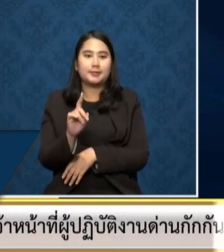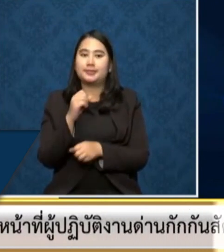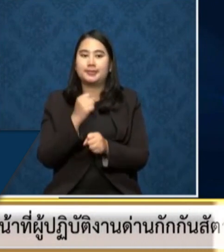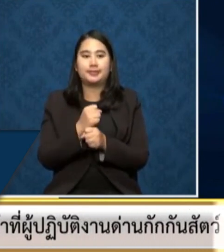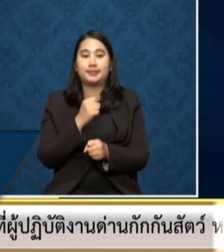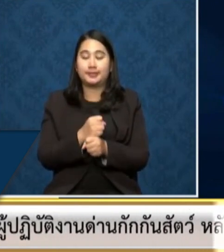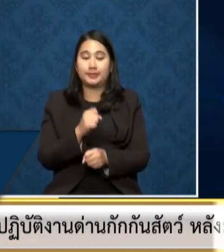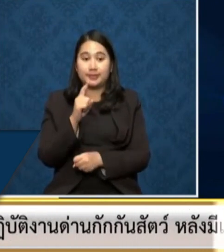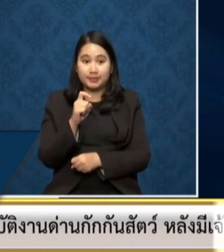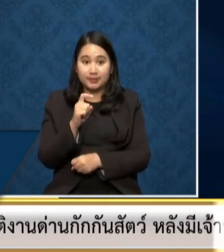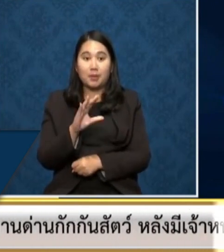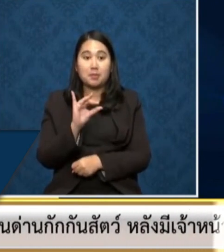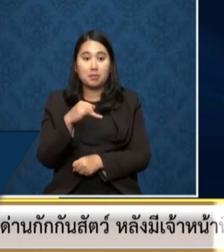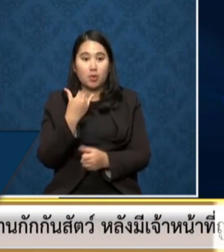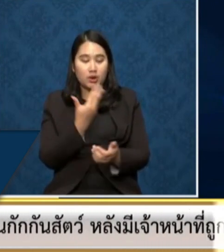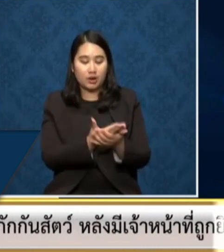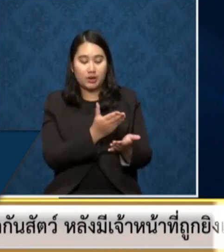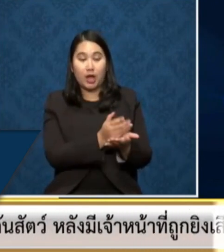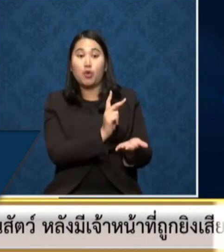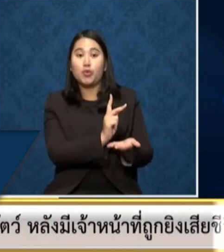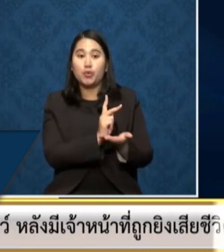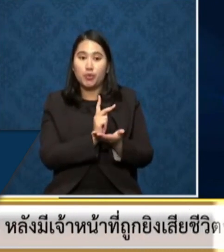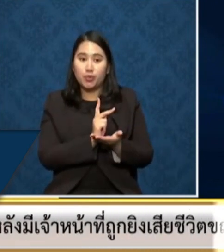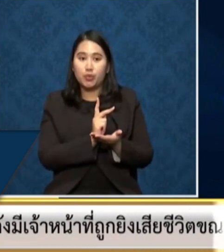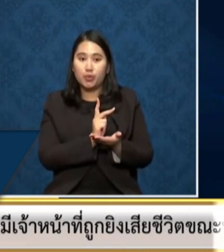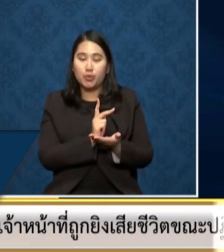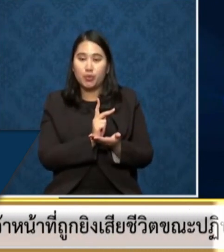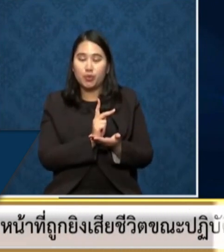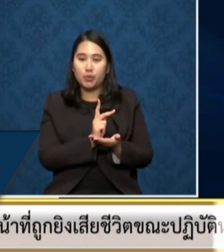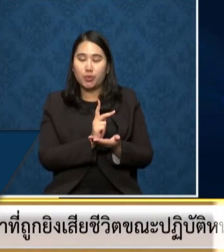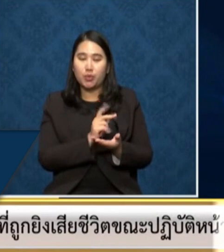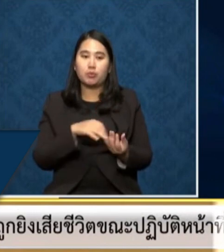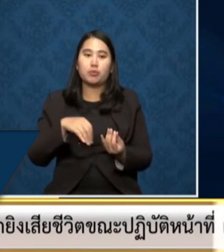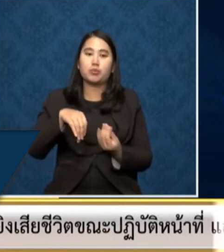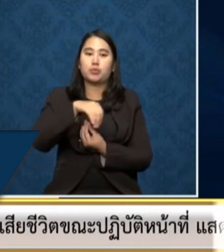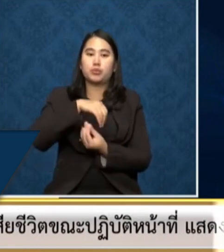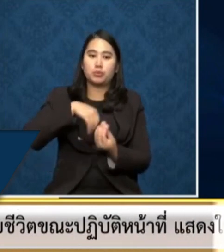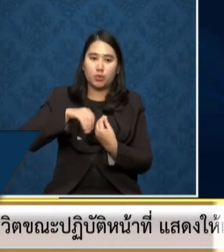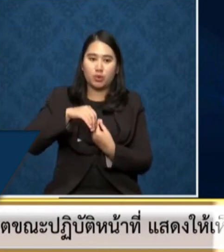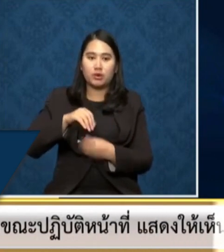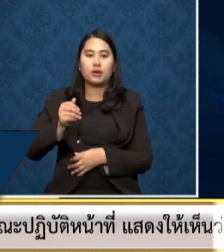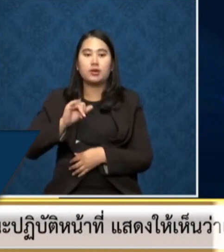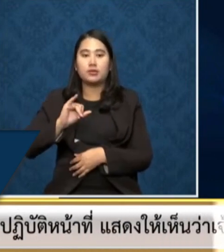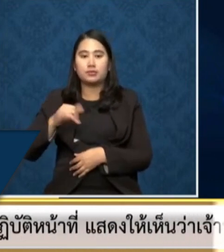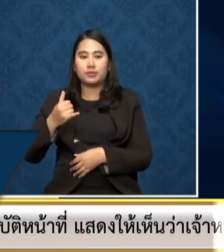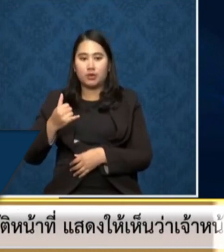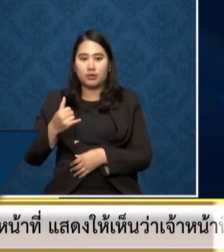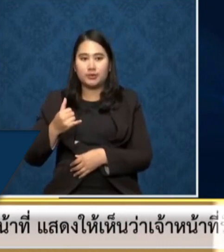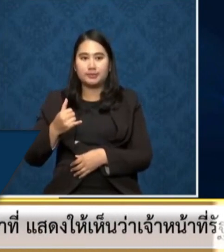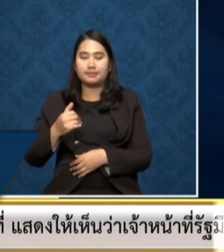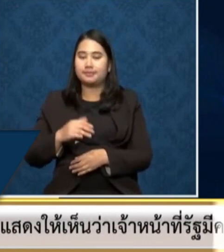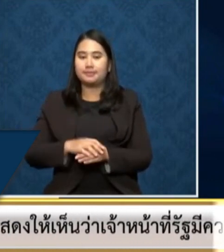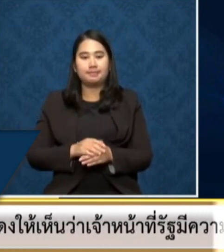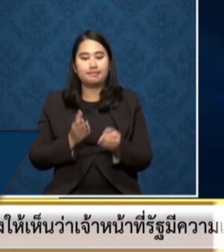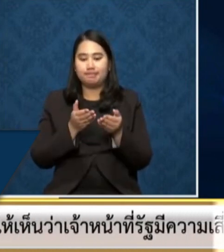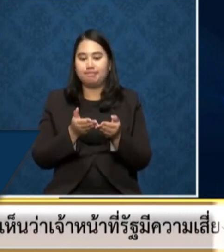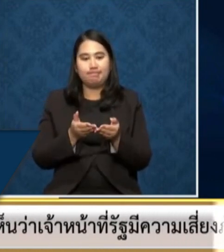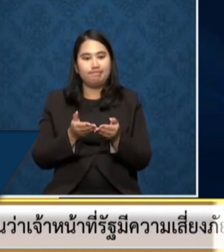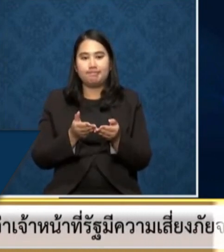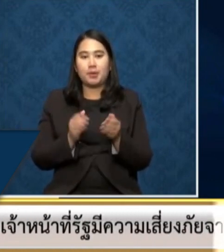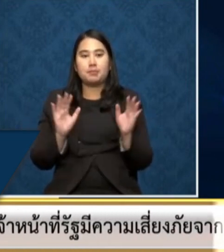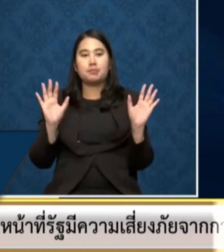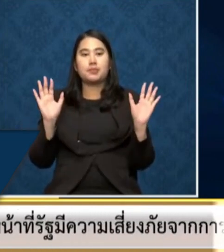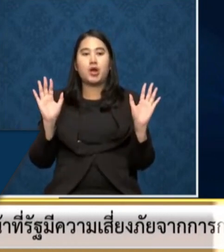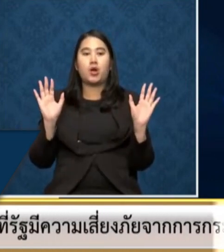หลายๆคนต้องไปกู้หนี้ยืมินและมีหลายๆคนต้องตัดสินใจจบอาชีพประมงที่